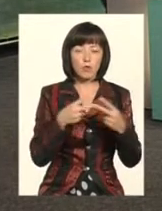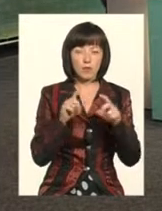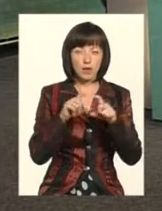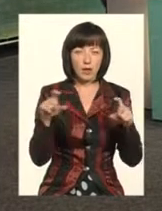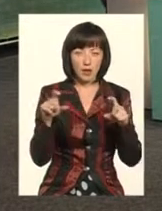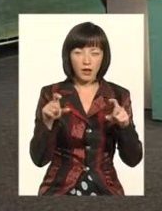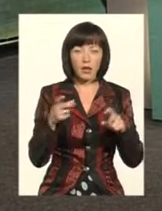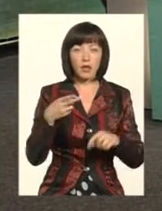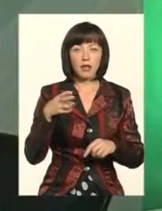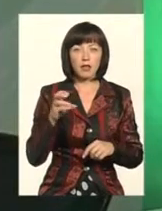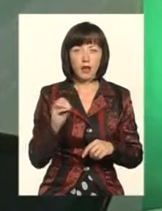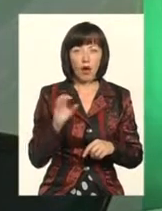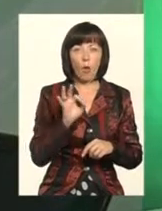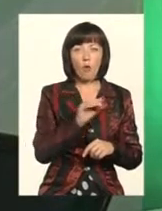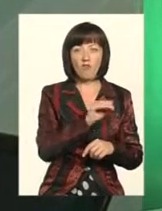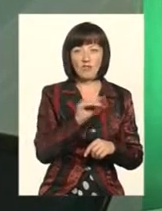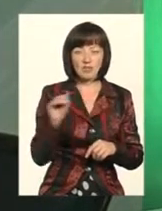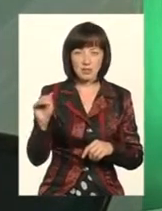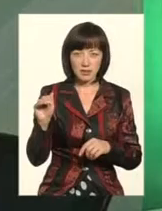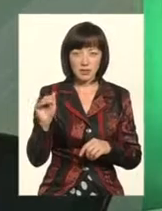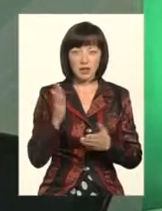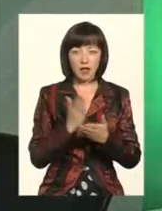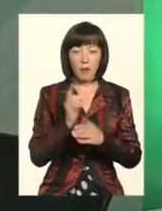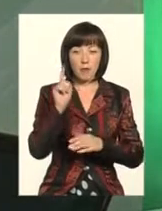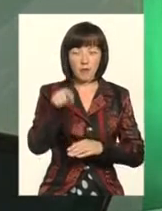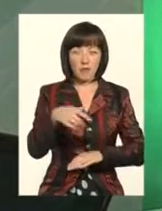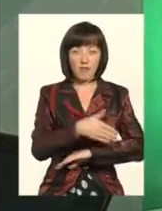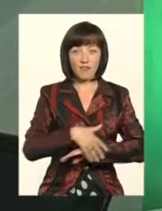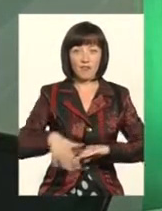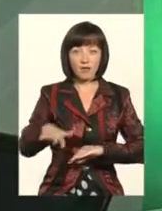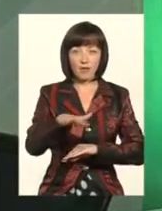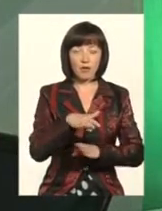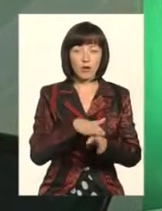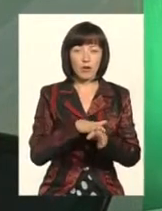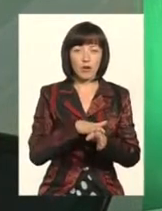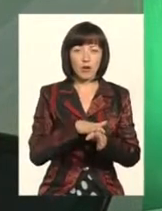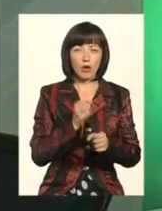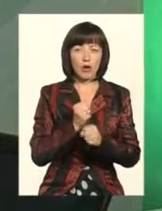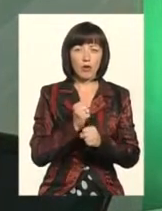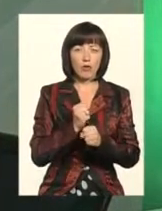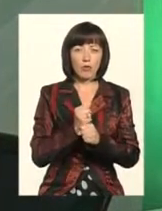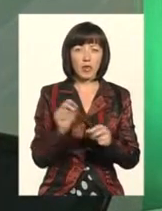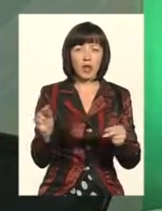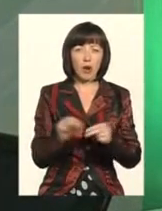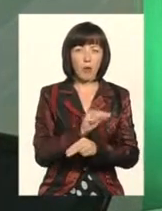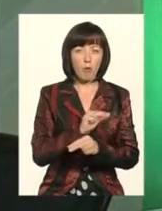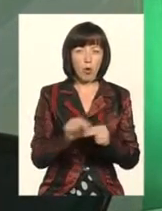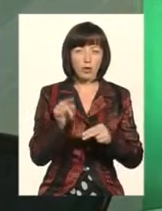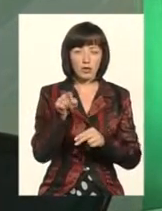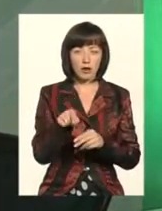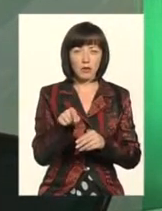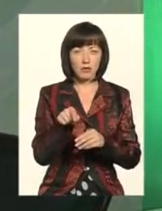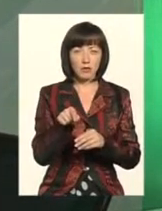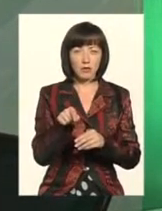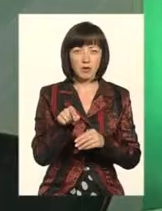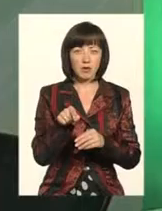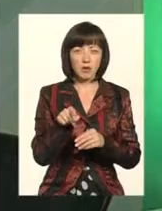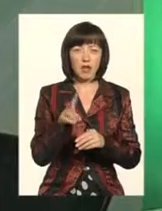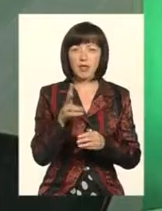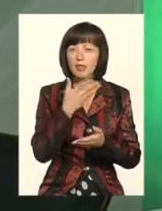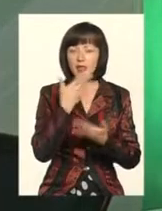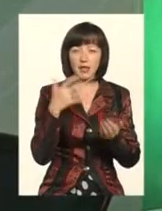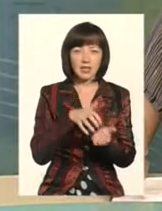де офіси стоять. Там в дворі повністю там робили там ремонти, і там не